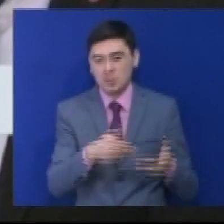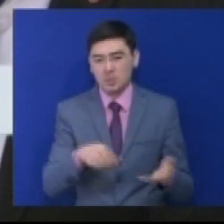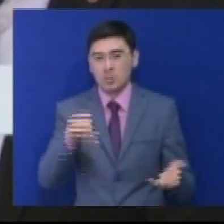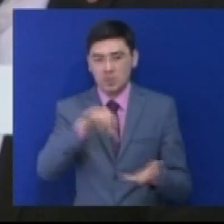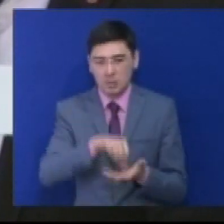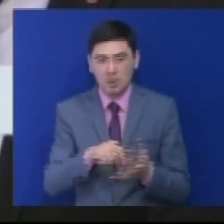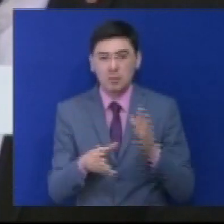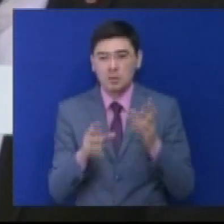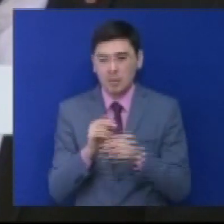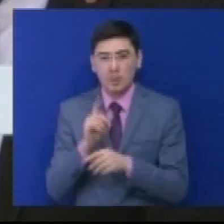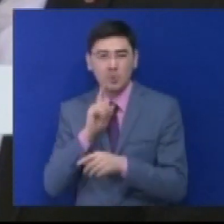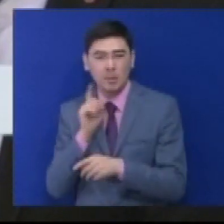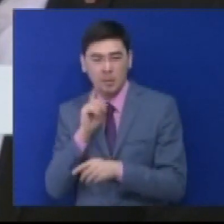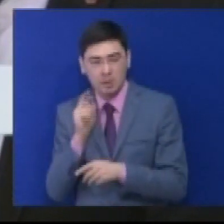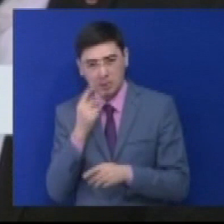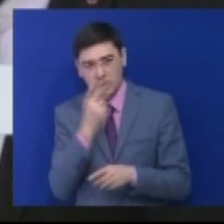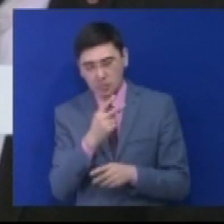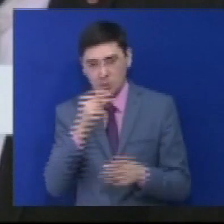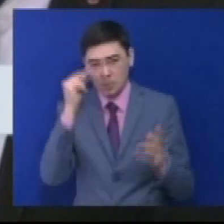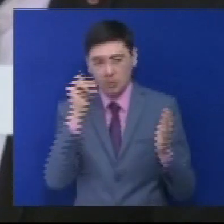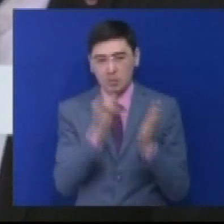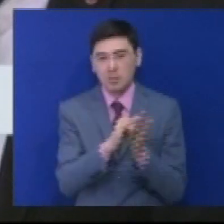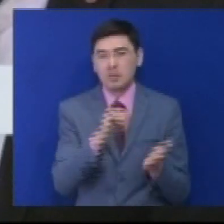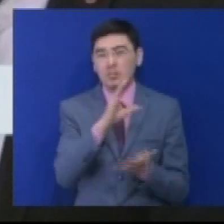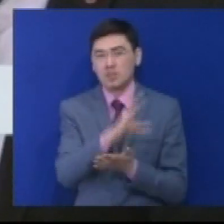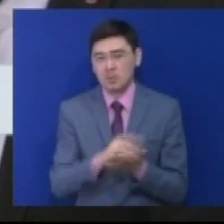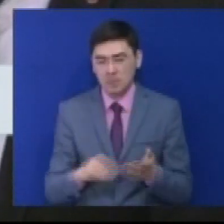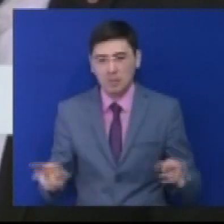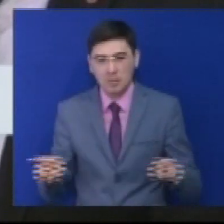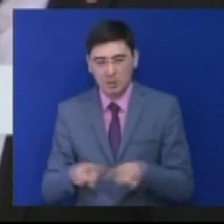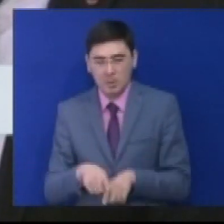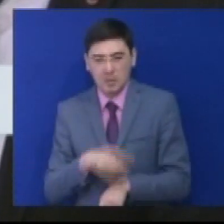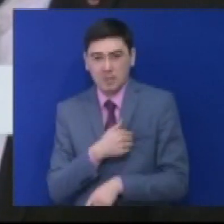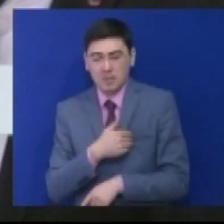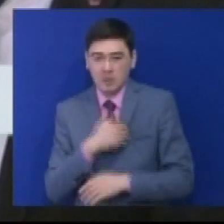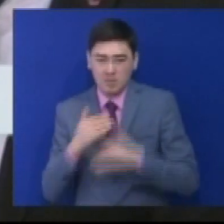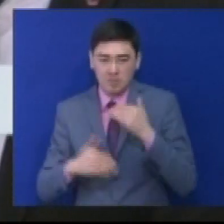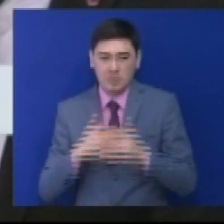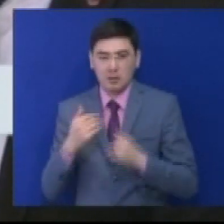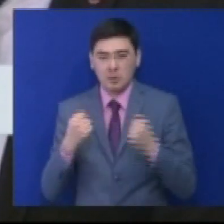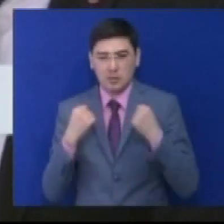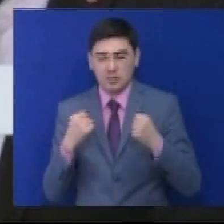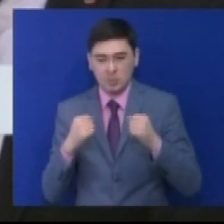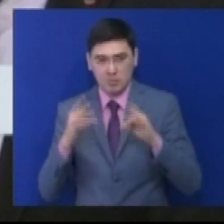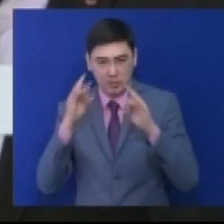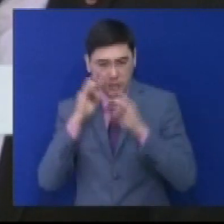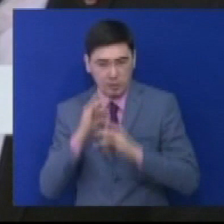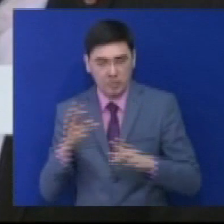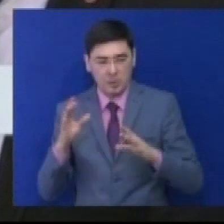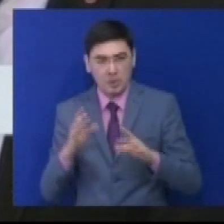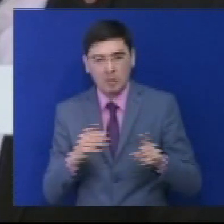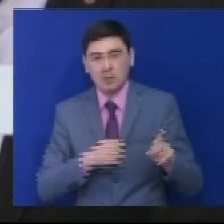дает толчок именно для молодого поколения, то, что они будут видеть, как бегают их старшие,